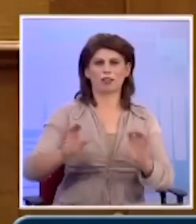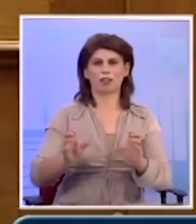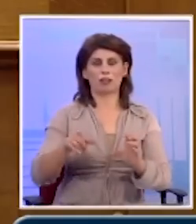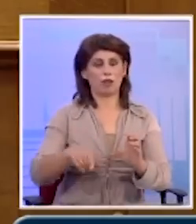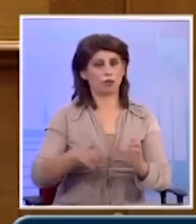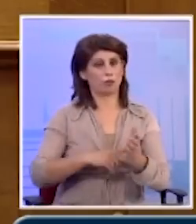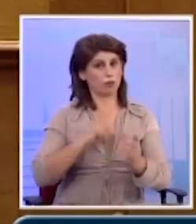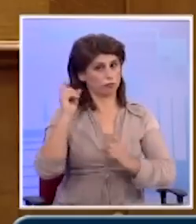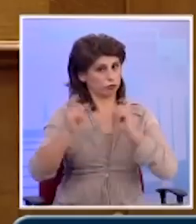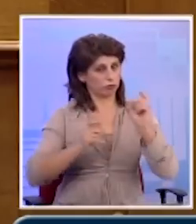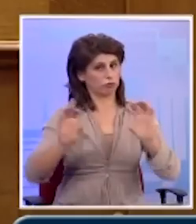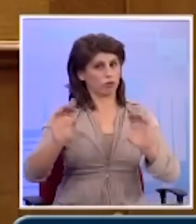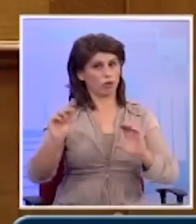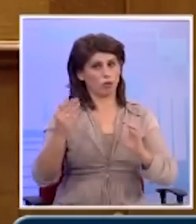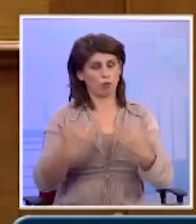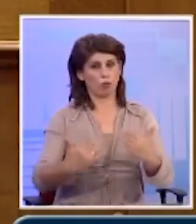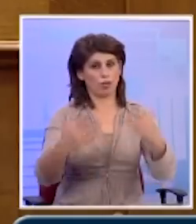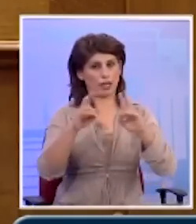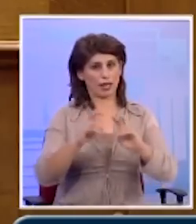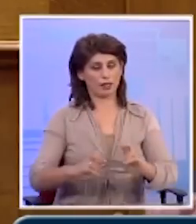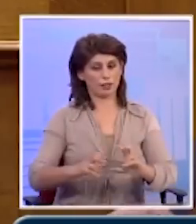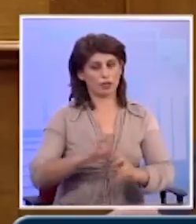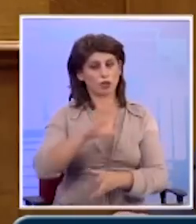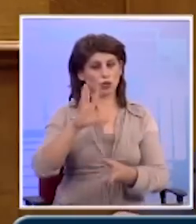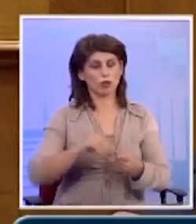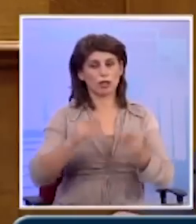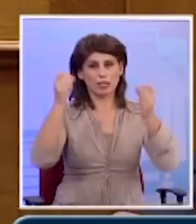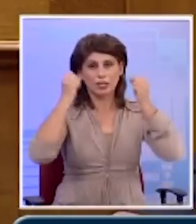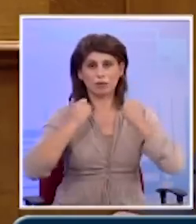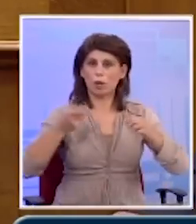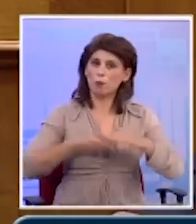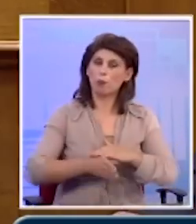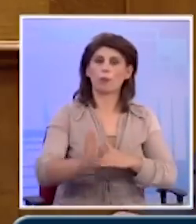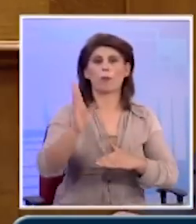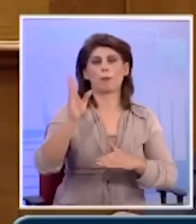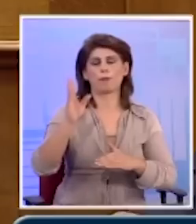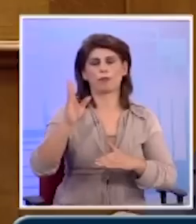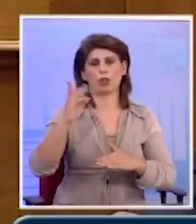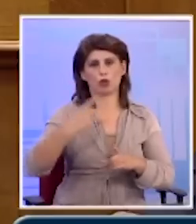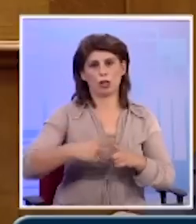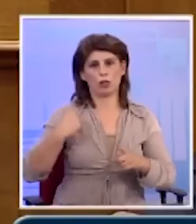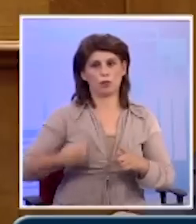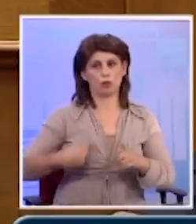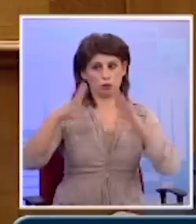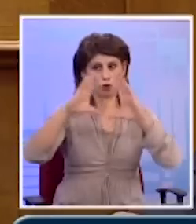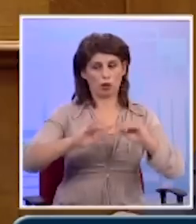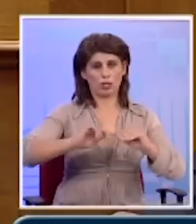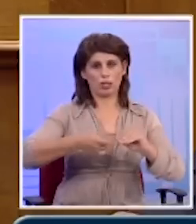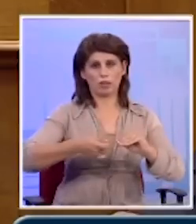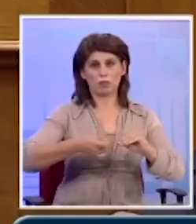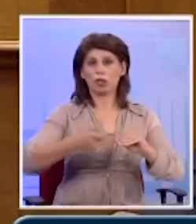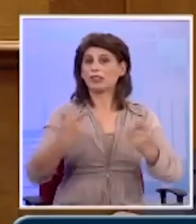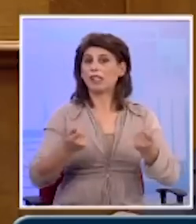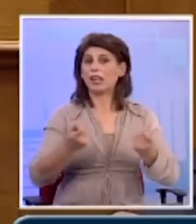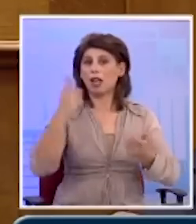να απασχολήσει τη Βουλή των Ελλήνων και να εξεταστεί συνολικά η ζημιά που υπέστη το ελληνικό δημόσιο από το κλείσιμό της, τι έγινε